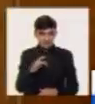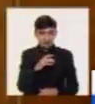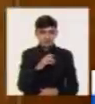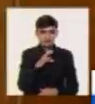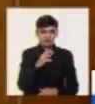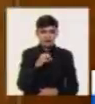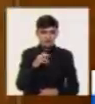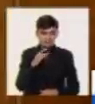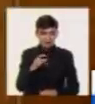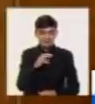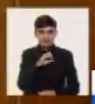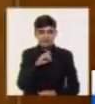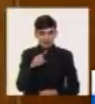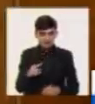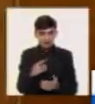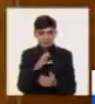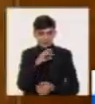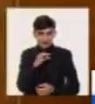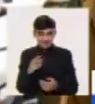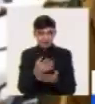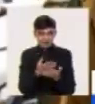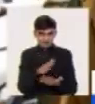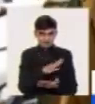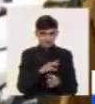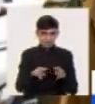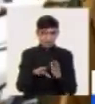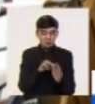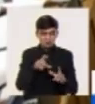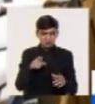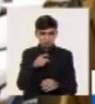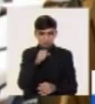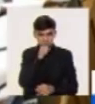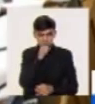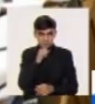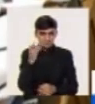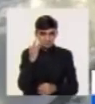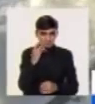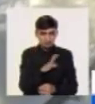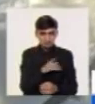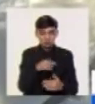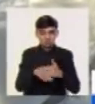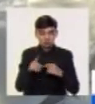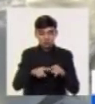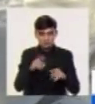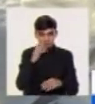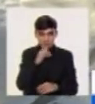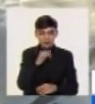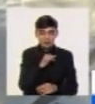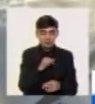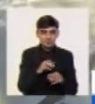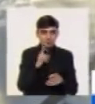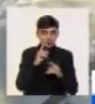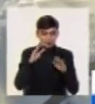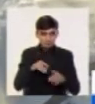Шакир Хахазов, Тарас Хитуов, Серік Сейдуманов секілді депутаттардың мүлде үні шықпай кетіп бара жатыр. Ал аз уақыт мәжілісте жүр,